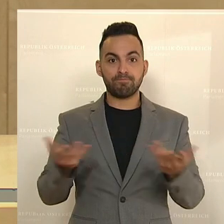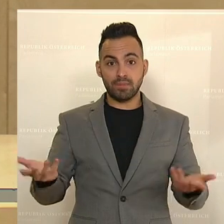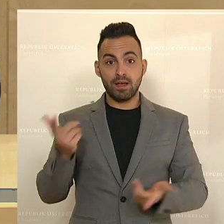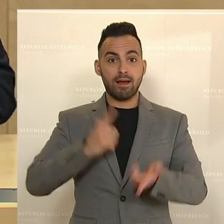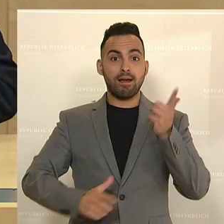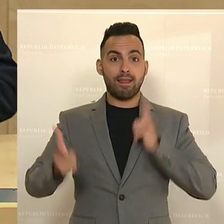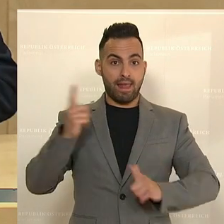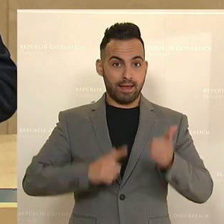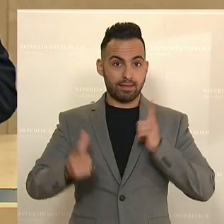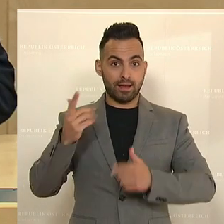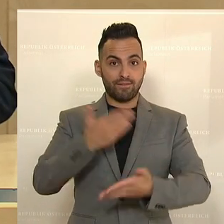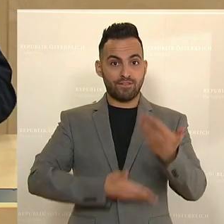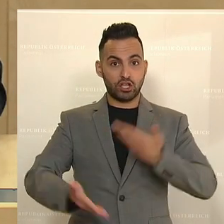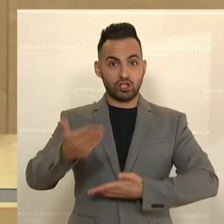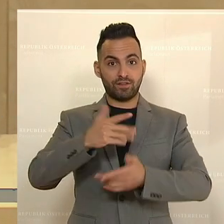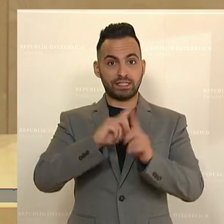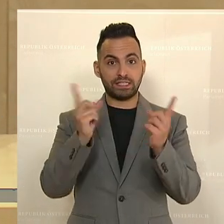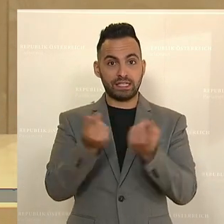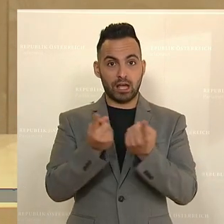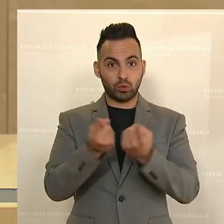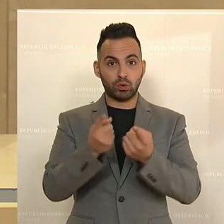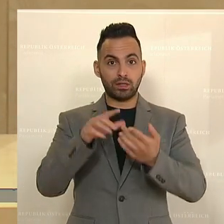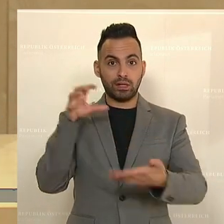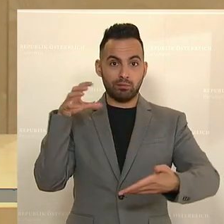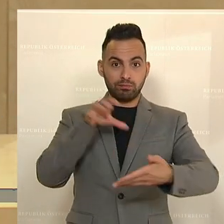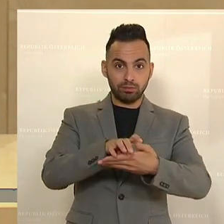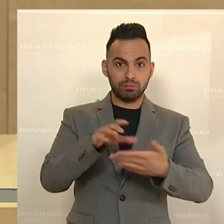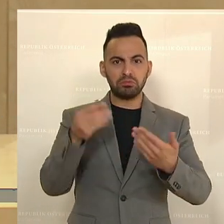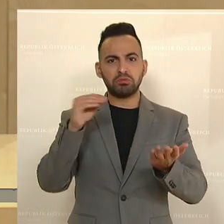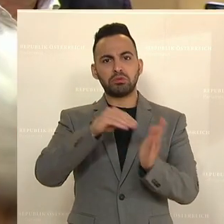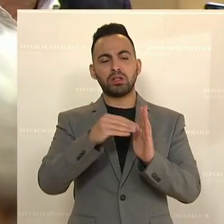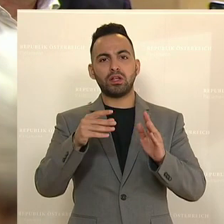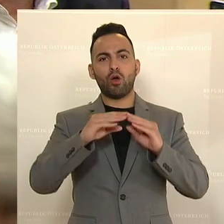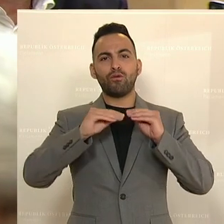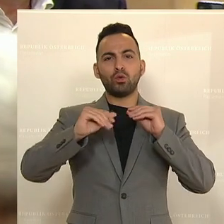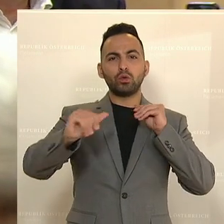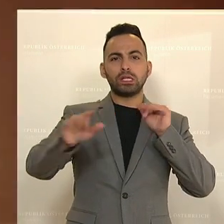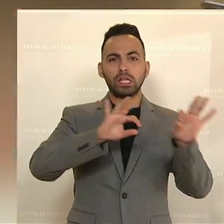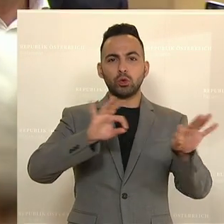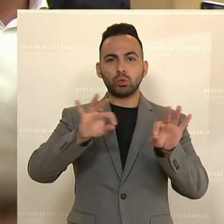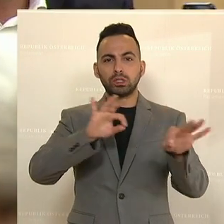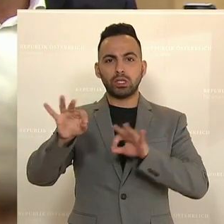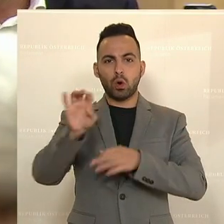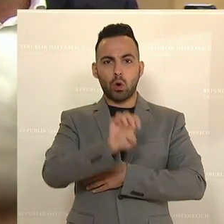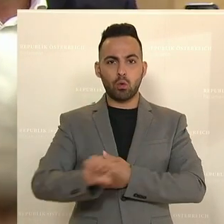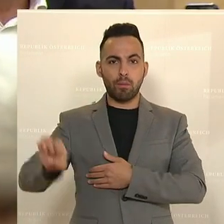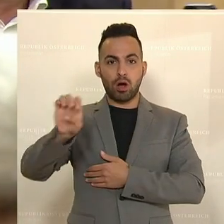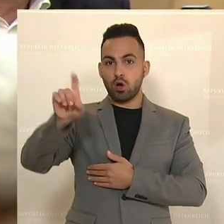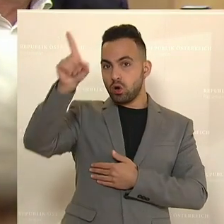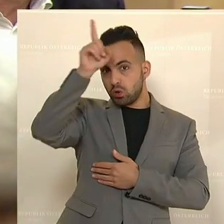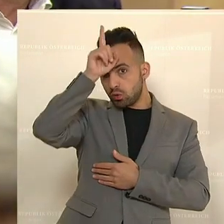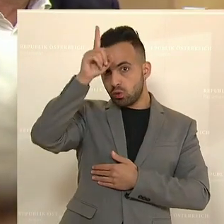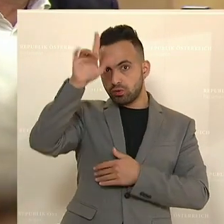leider Wirtschaftszeitungen mit der Industriewüste Europas, die uns droht. Deutschland hat offensichtlich